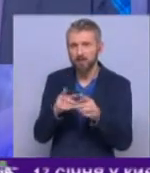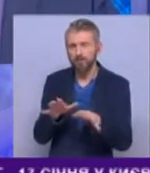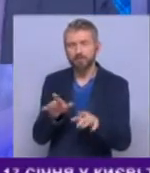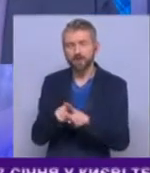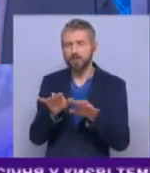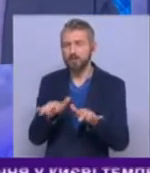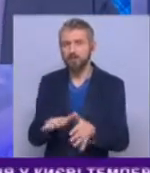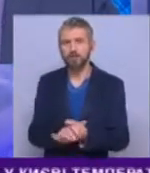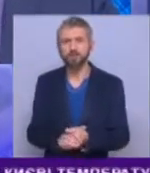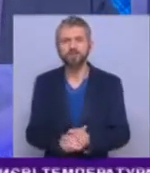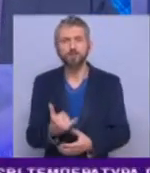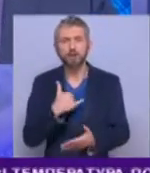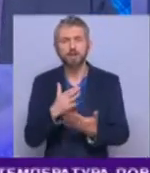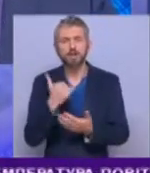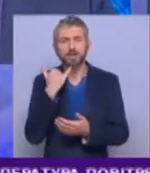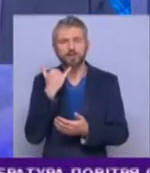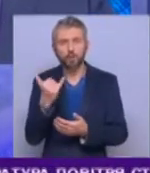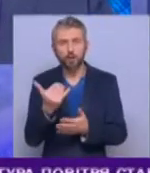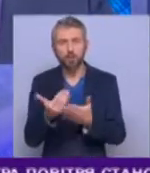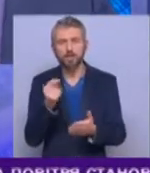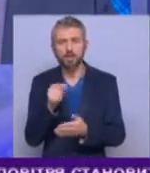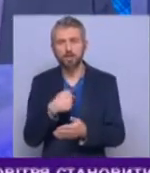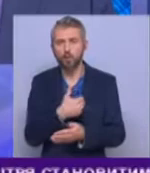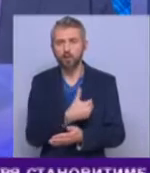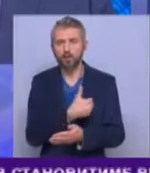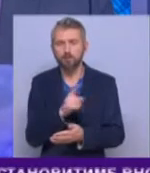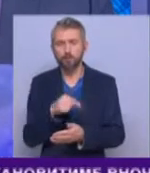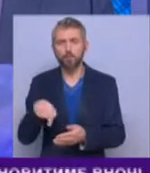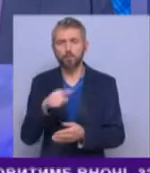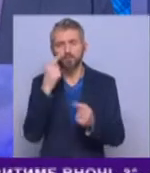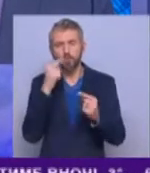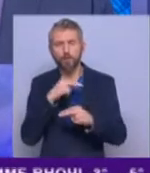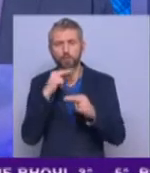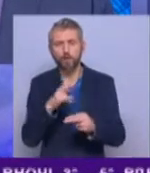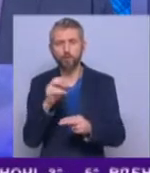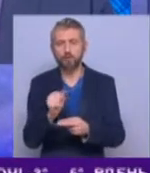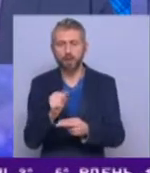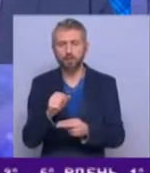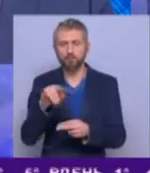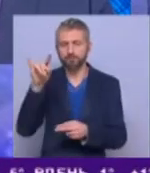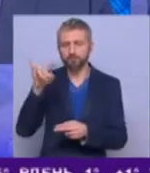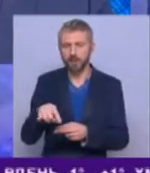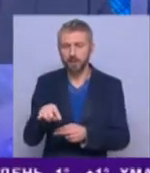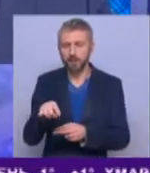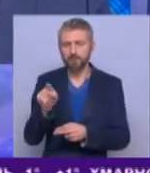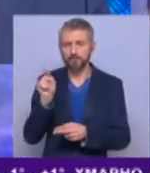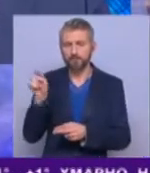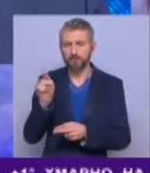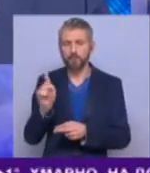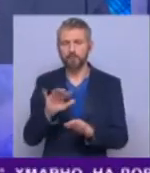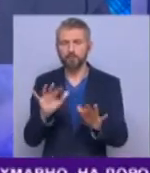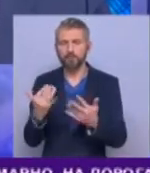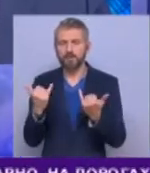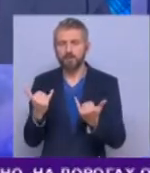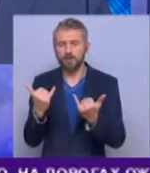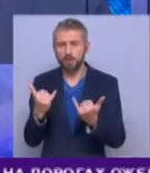справа. Шановні, в нас є телефонний дзвінок. Перед ним я хотів би, аби ви звернули увагу на полі екрану. Якраз та історія, що відбувається